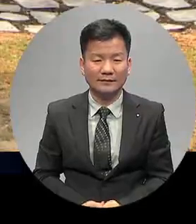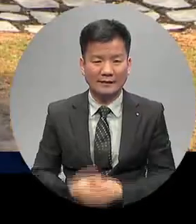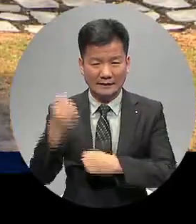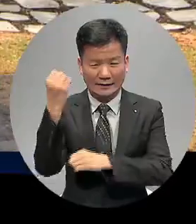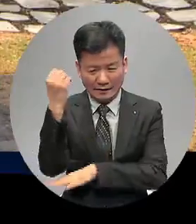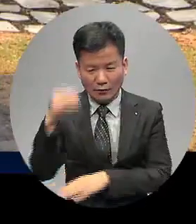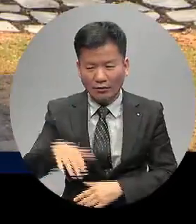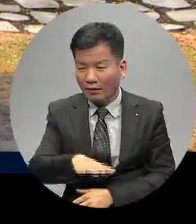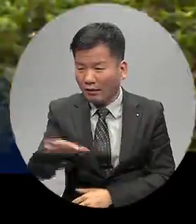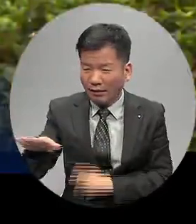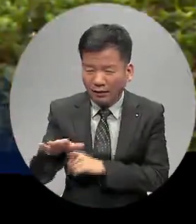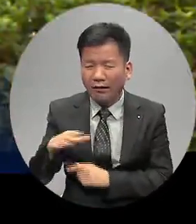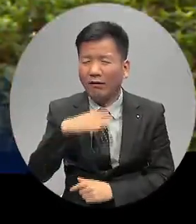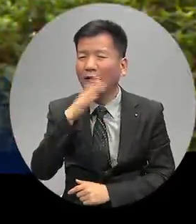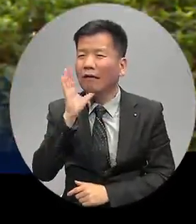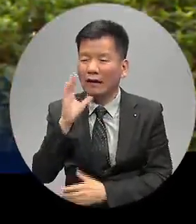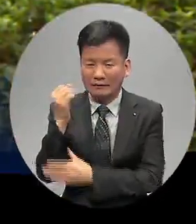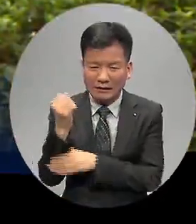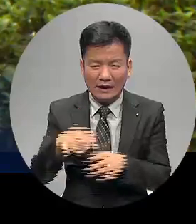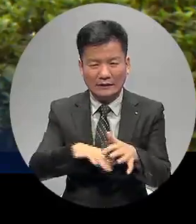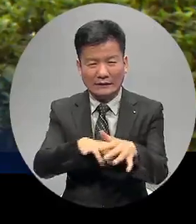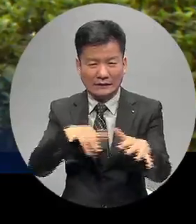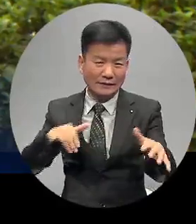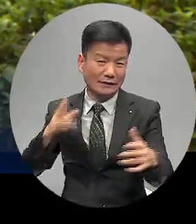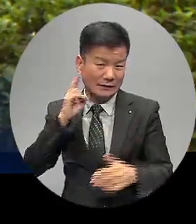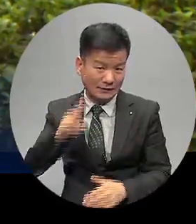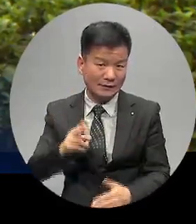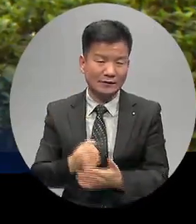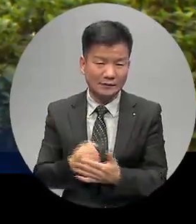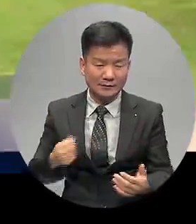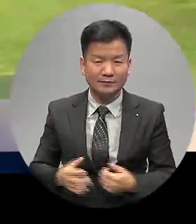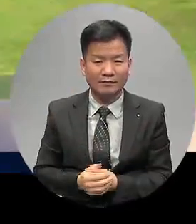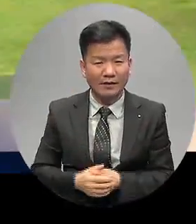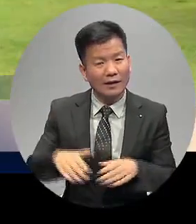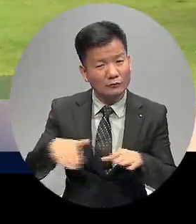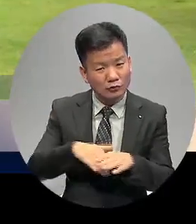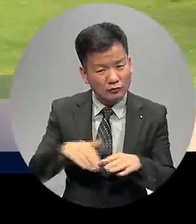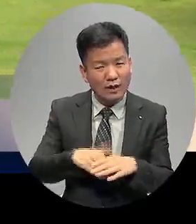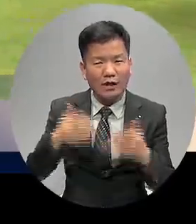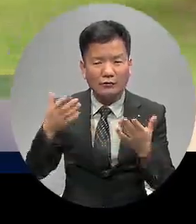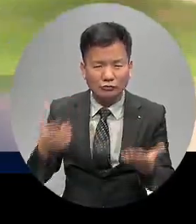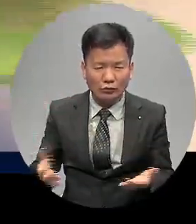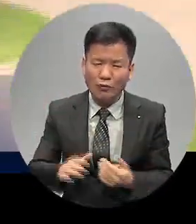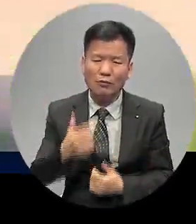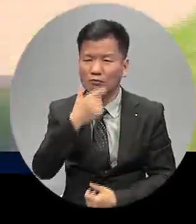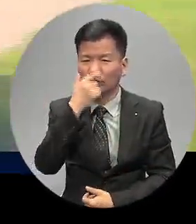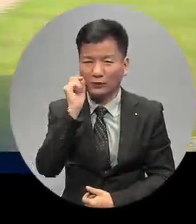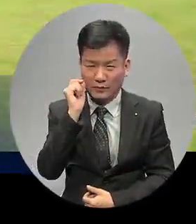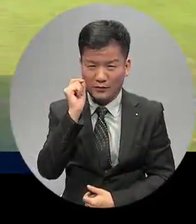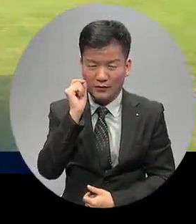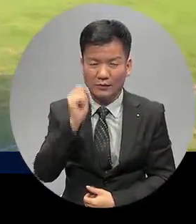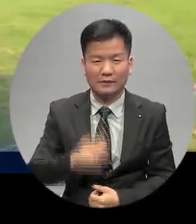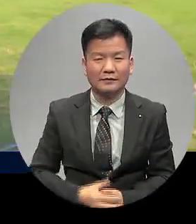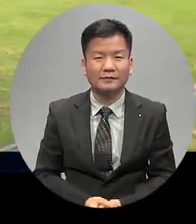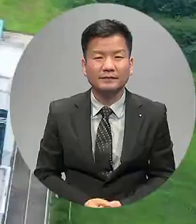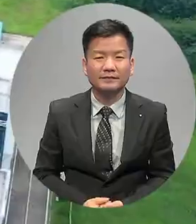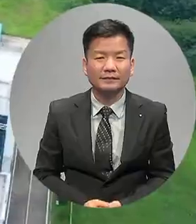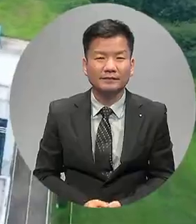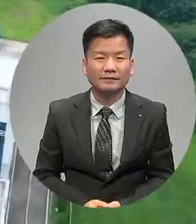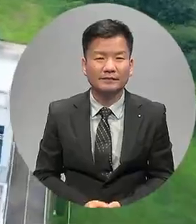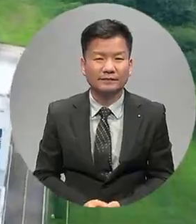기반시설들이 좀 노후됐고 교통체증이 일어나고 있고 그리고 문화 휴식 공간이 좀 상당히 좀 부족합니다.